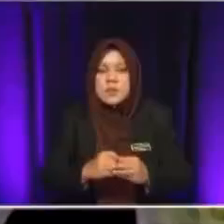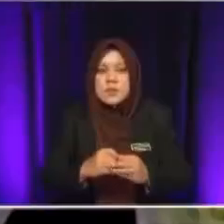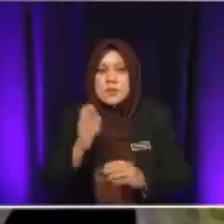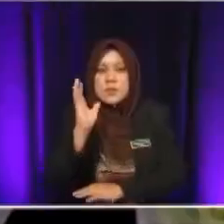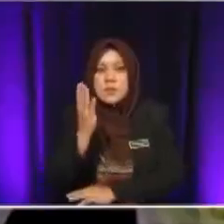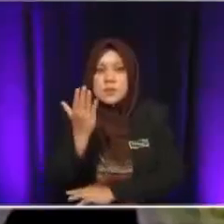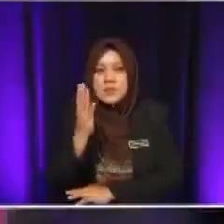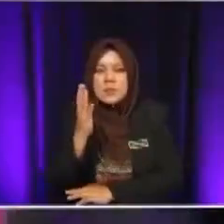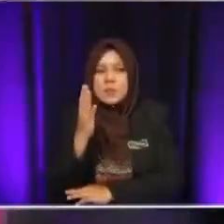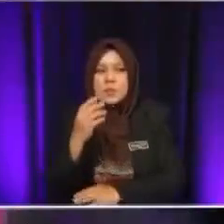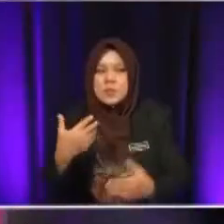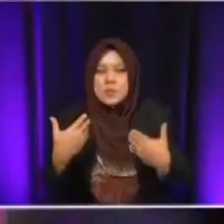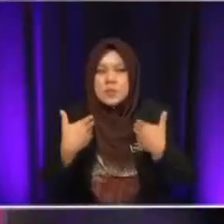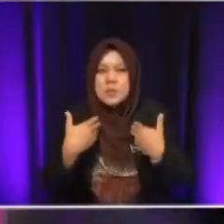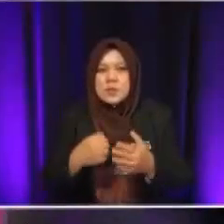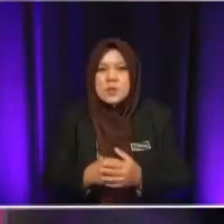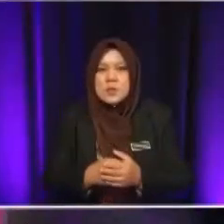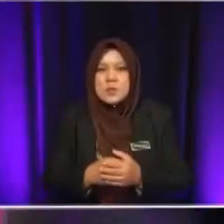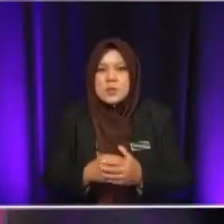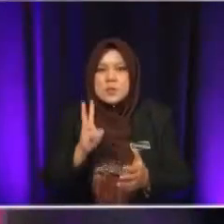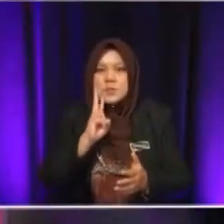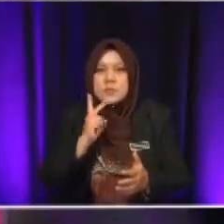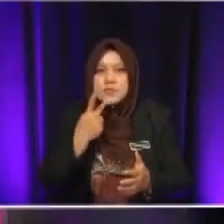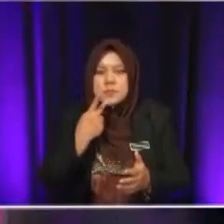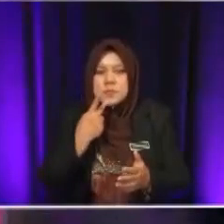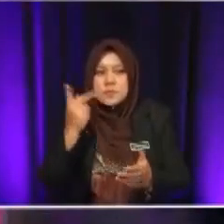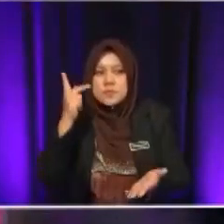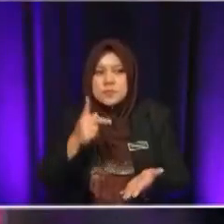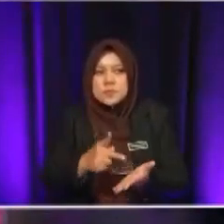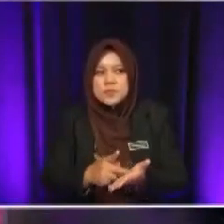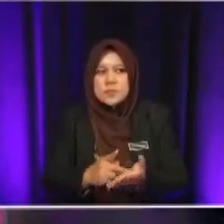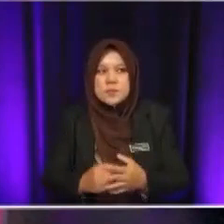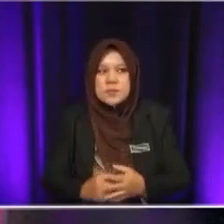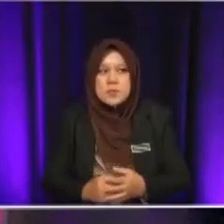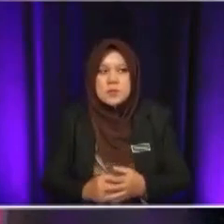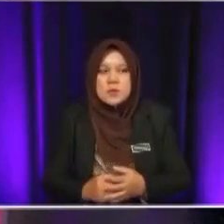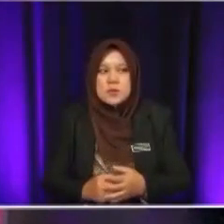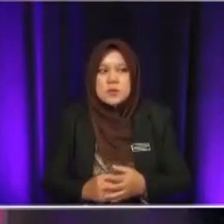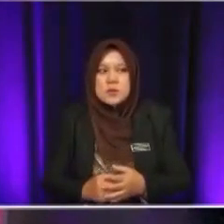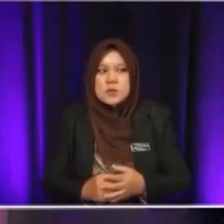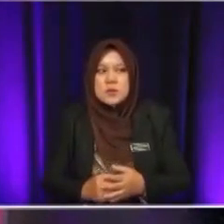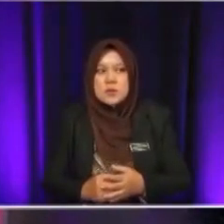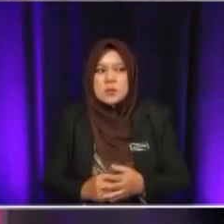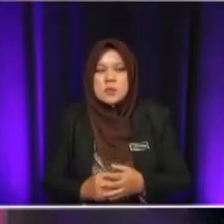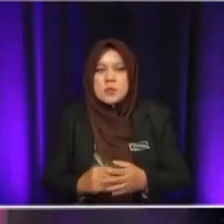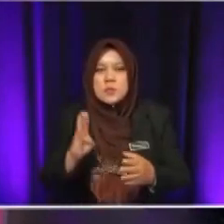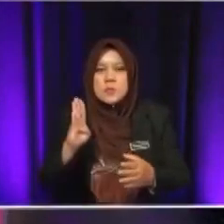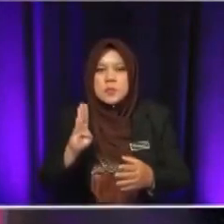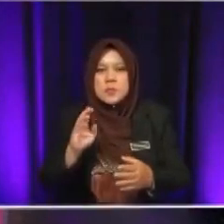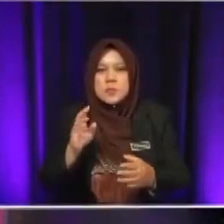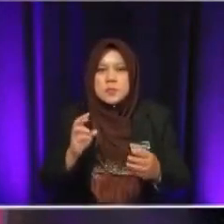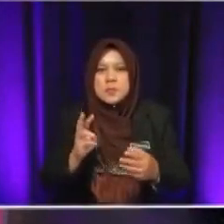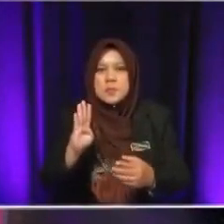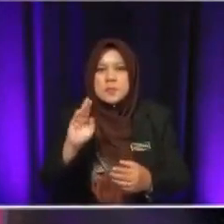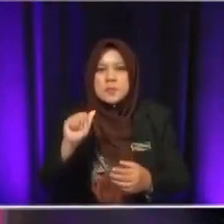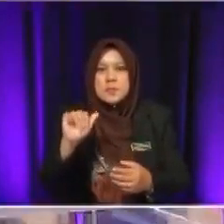okey, kita pun ada seorang satu. Okey, sayur ni mungkin Mira kenal yang sayur yang tengah tular sekarang ni, bayam Brazil. Betul. Yang sebab dia paling senang,